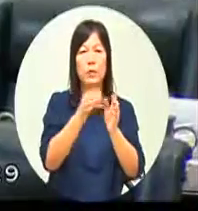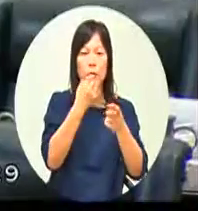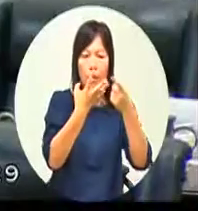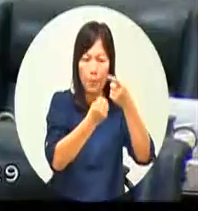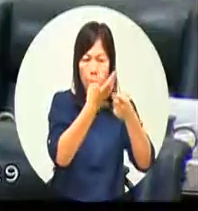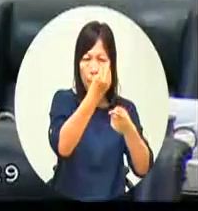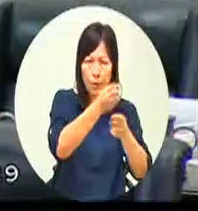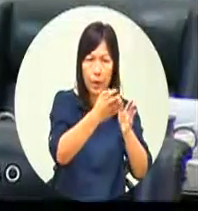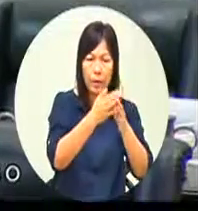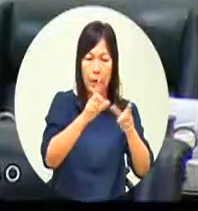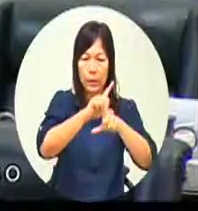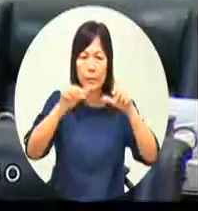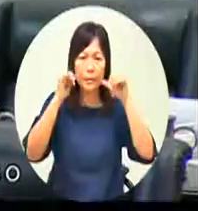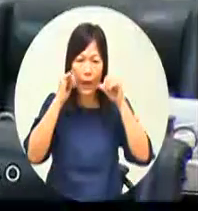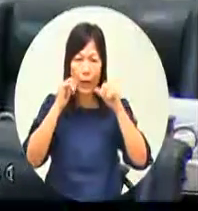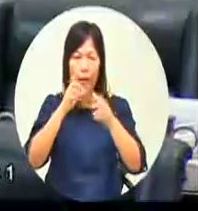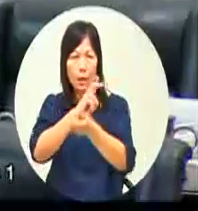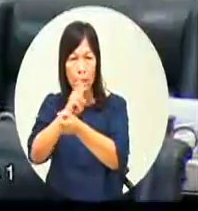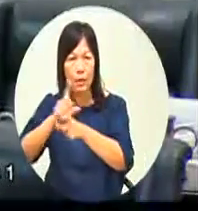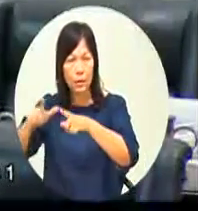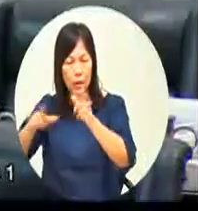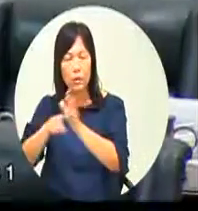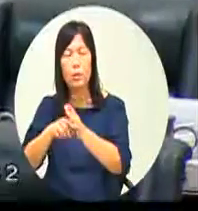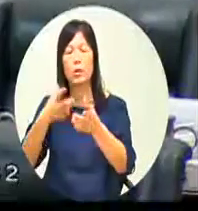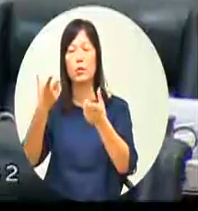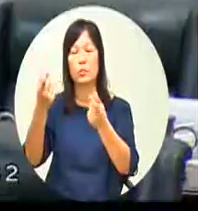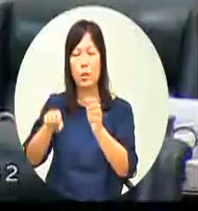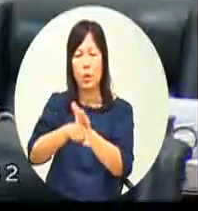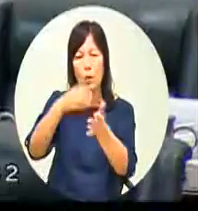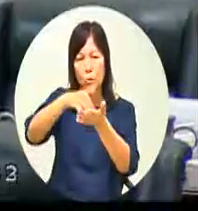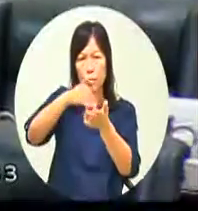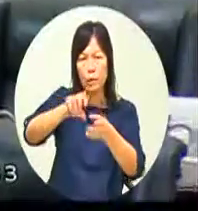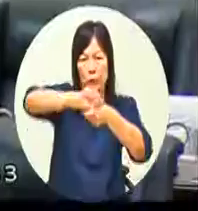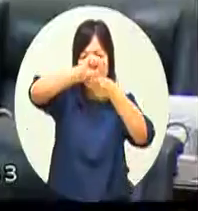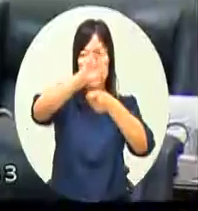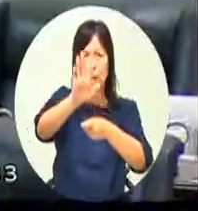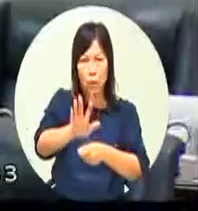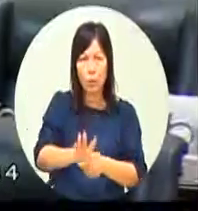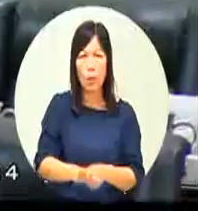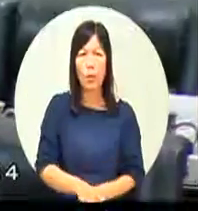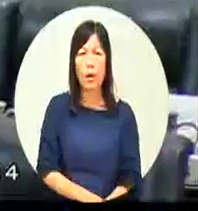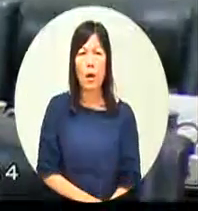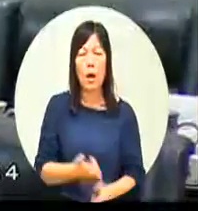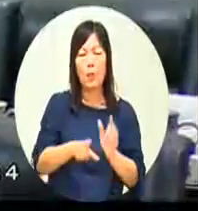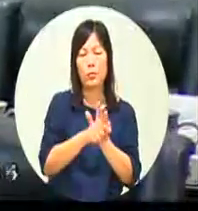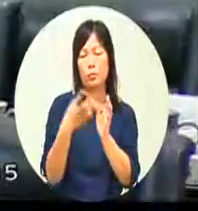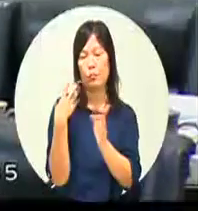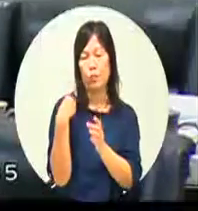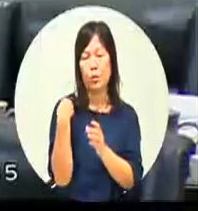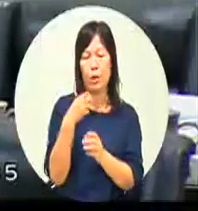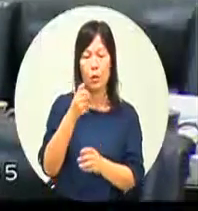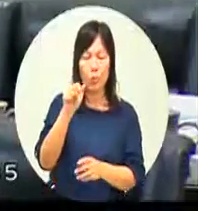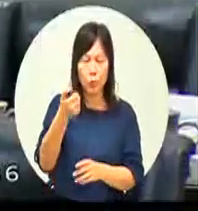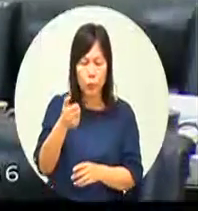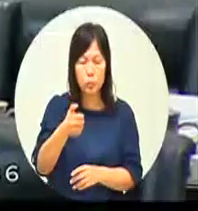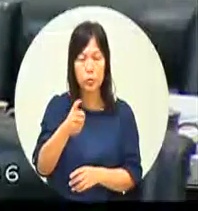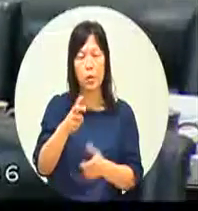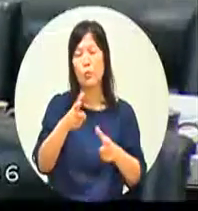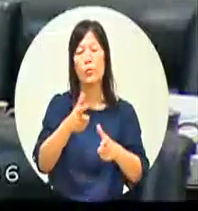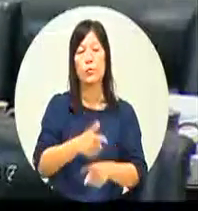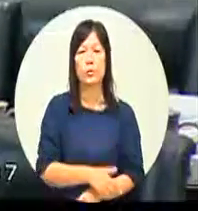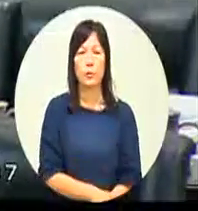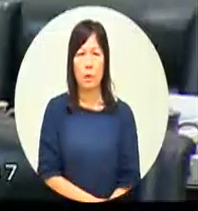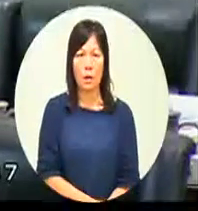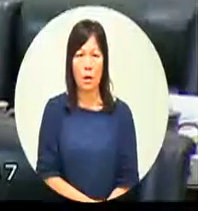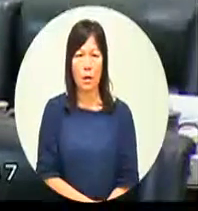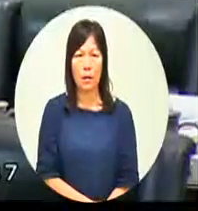区甲林门区哦，这比例原则你就甲算安尼，绝对会低嘛，无可能阁保持伫迄个回馈遐6亿50万